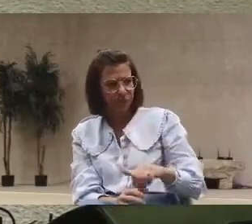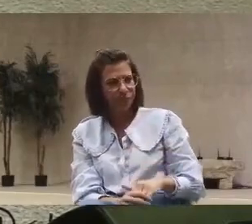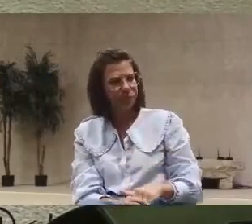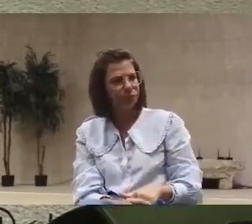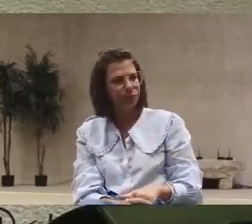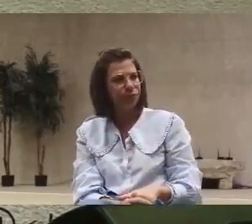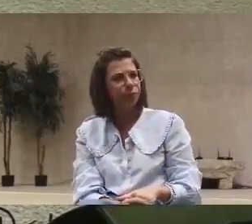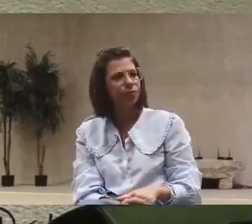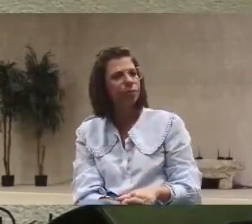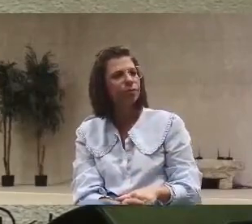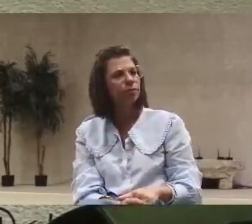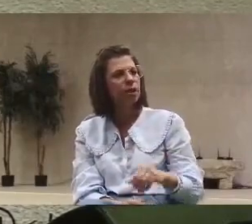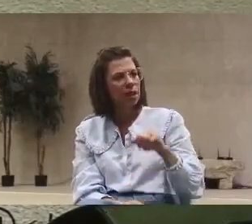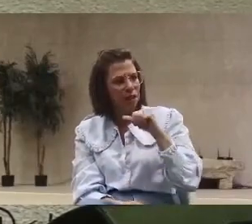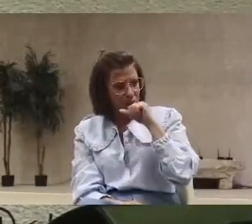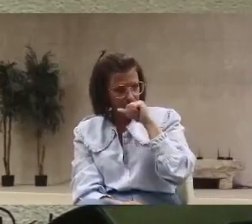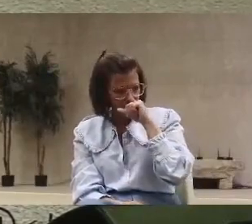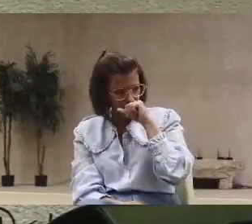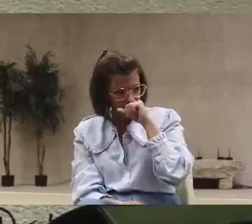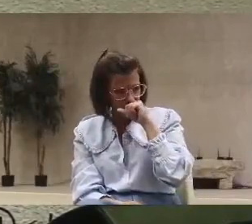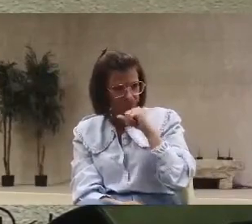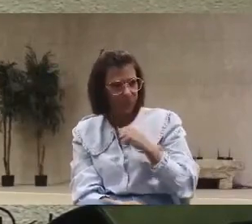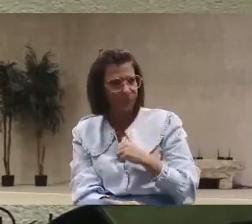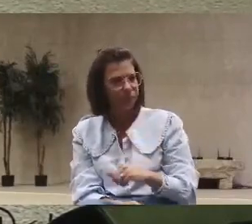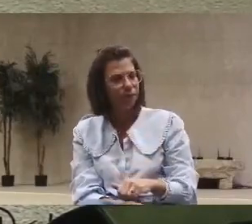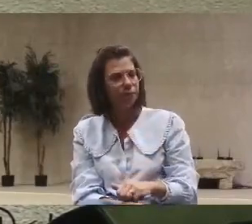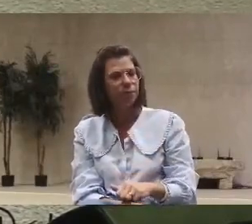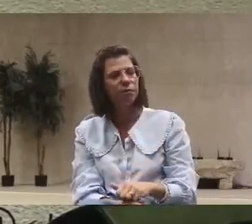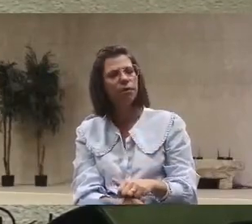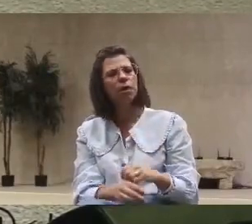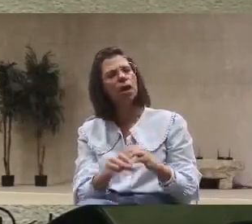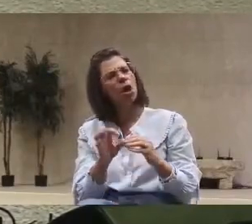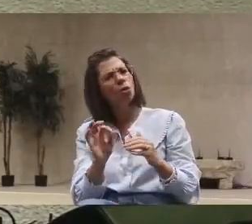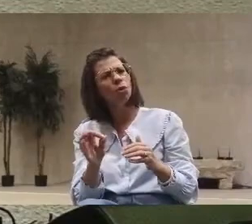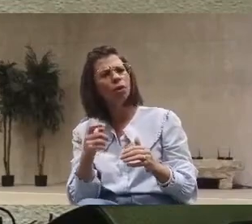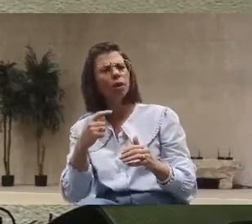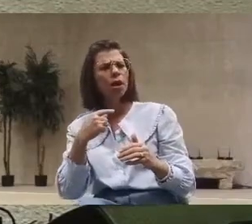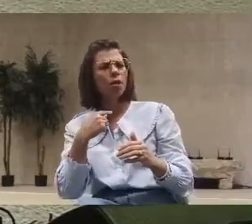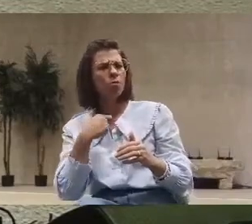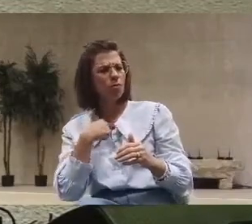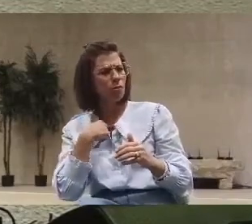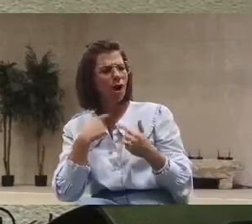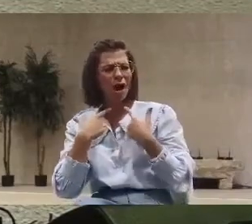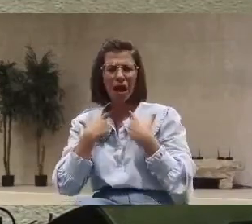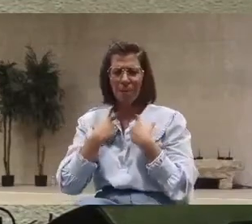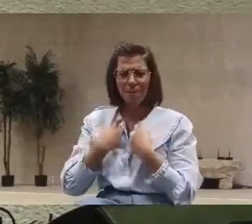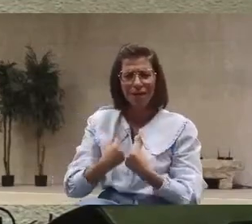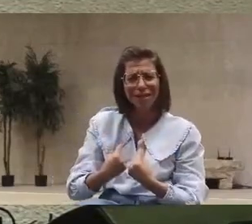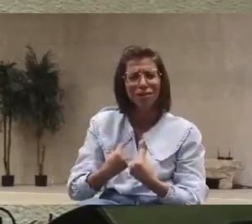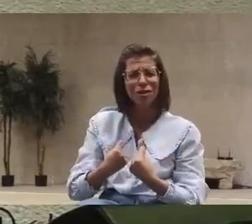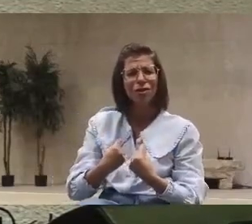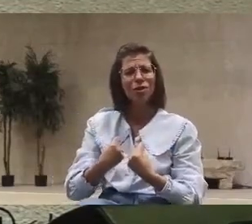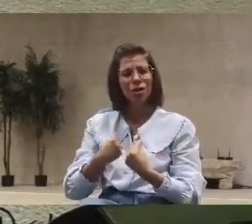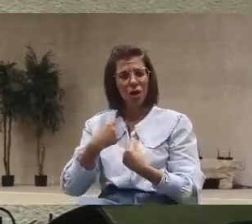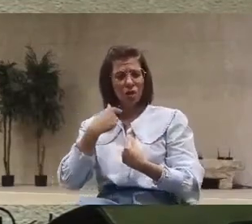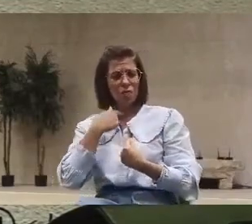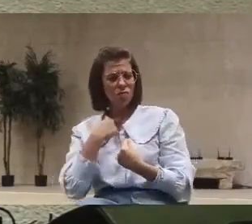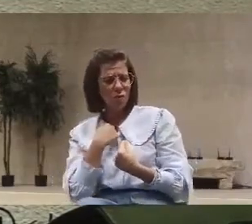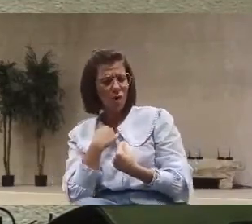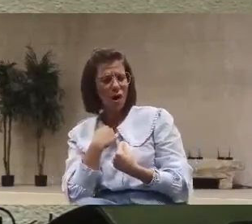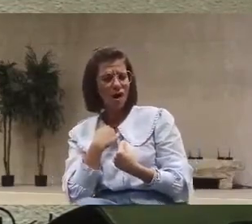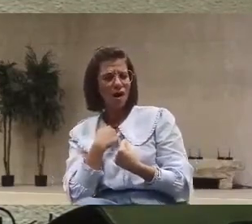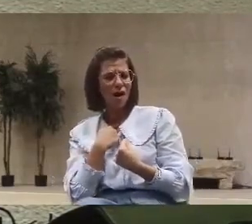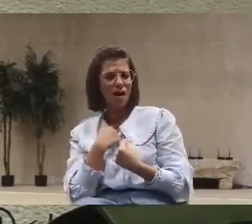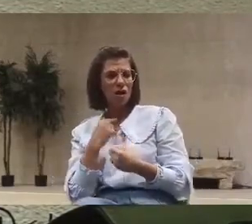je suis allé une fois mais jamais c'était terminé pour moi je dis non ça m'a ça m'a